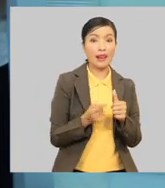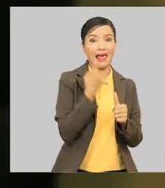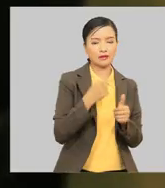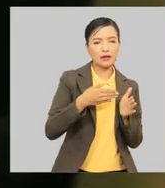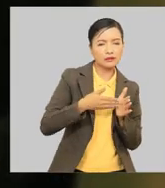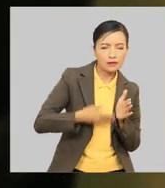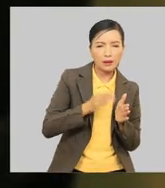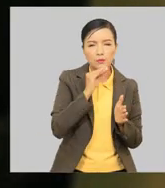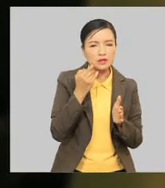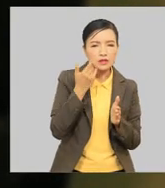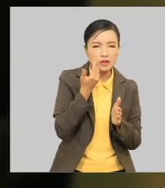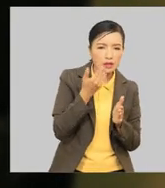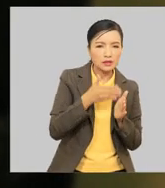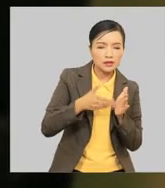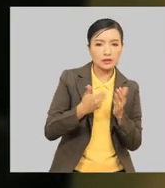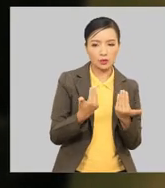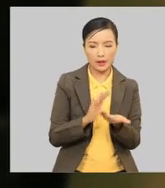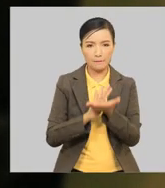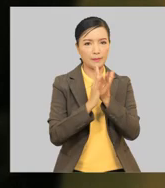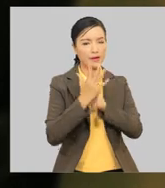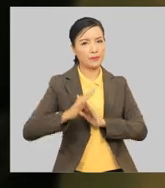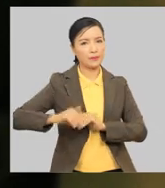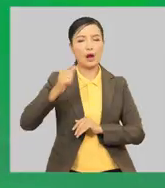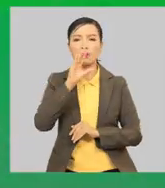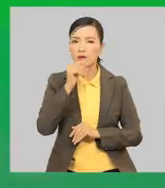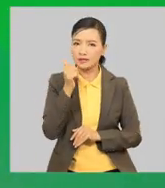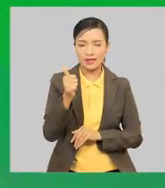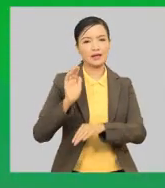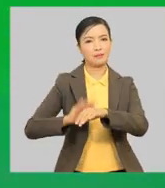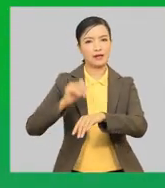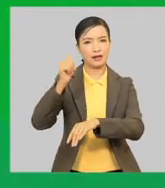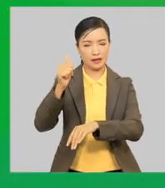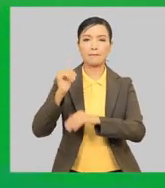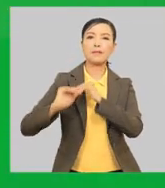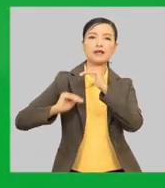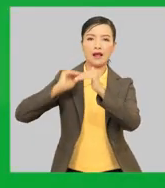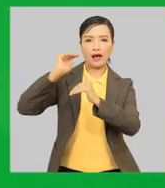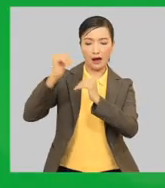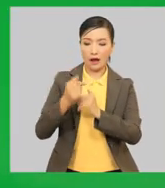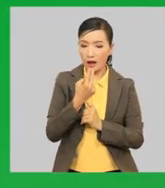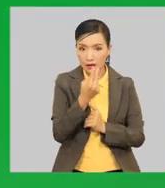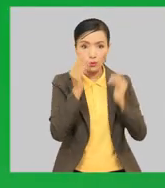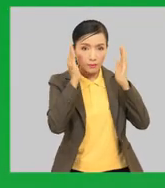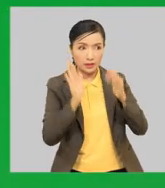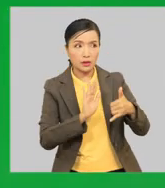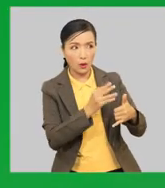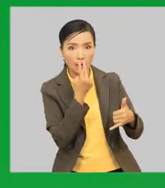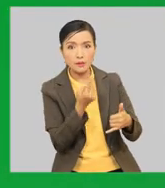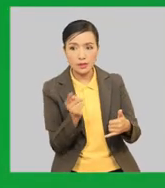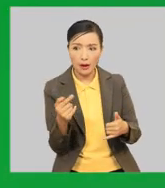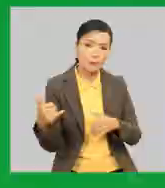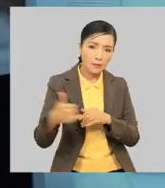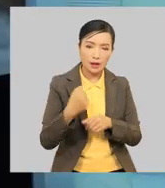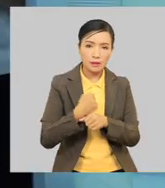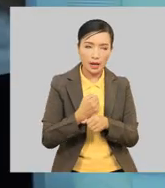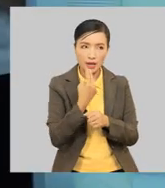มีติดขัดๆบ้างนะคะ ครับ ณตอนนี้นะคะเปลี่ยนไปเยอะค่ะเก่งขึ้น ครับ ค่ะ เห็นความมุ่งมั่นหรือความตั้งใจของเ